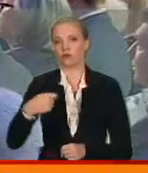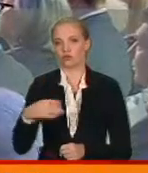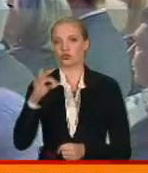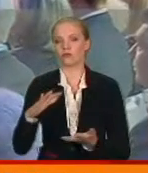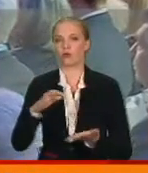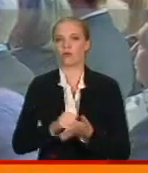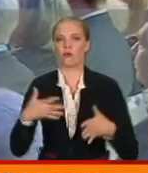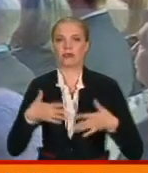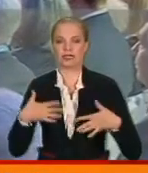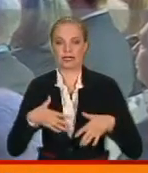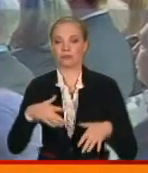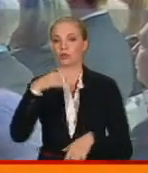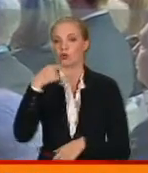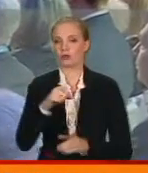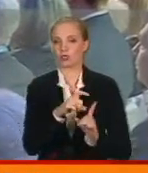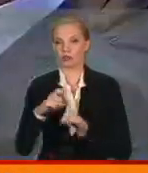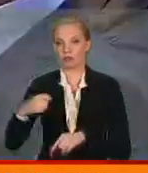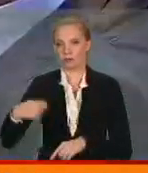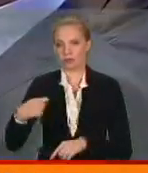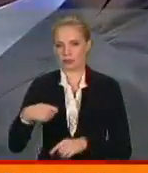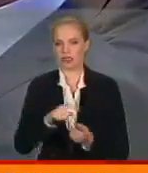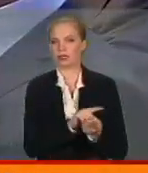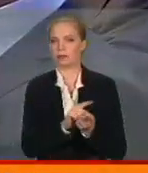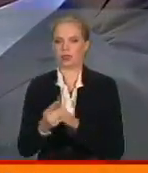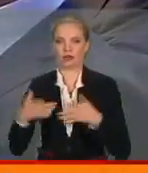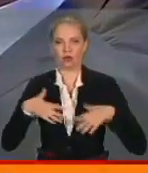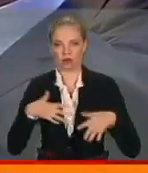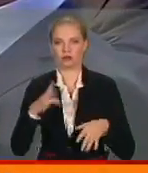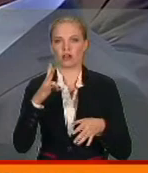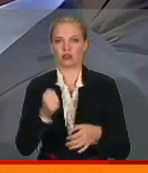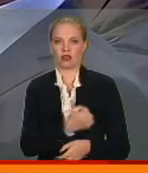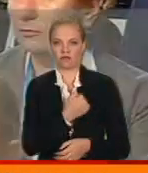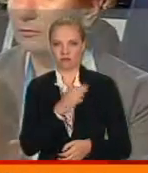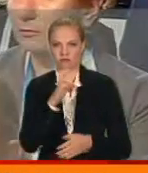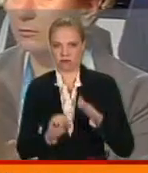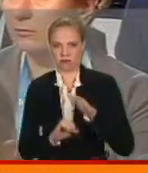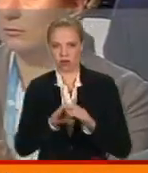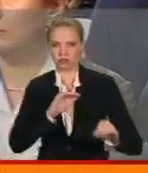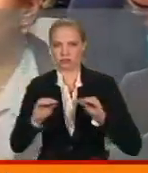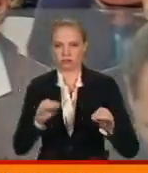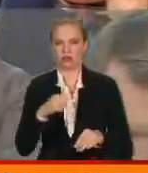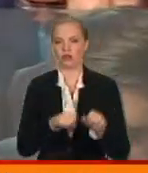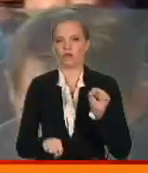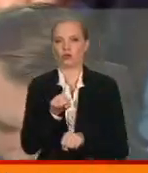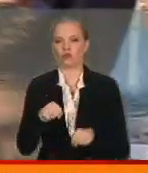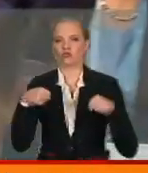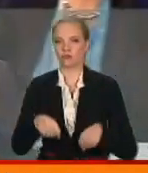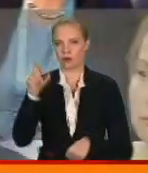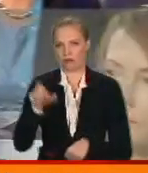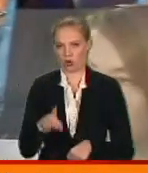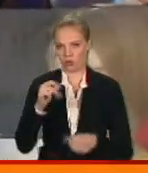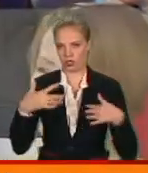про окупований Крим Росія за словами президента перетворює його на мілітаризовану базу системно порушуючи права людини на